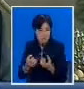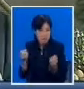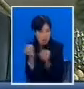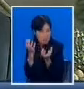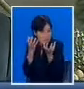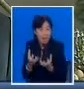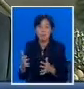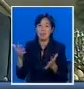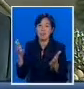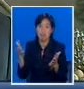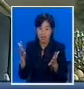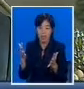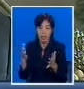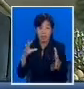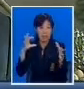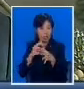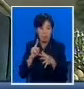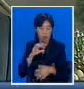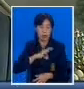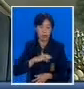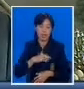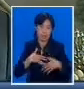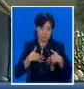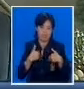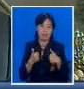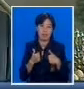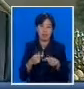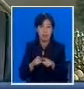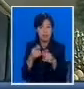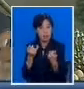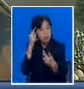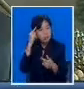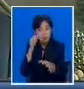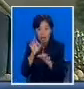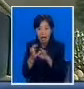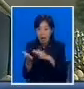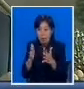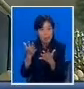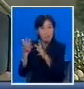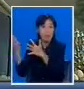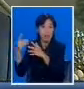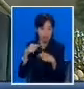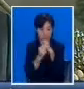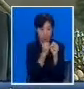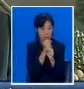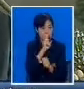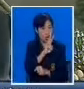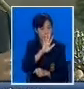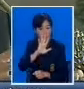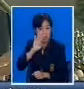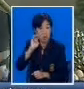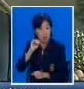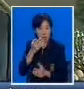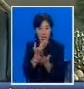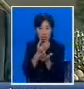ๆอันนั้นก็ในแง่ที่ว่าเราอุ่นใจนิดหนึ่งคือไม่ได้ว่าแบงก์กำลังจะล้มเลยไม่เหมือนปี40นะฮะเงินสำรองก